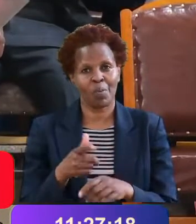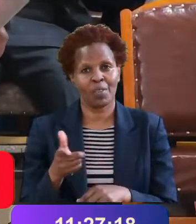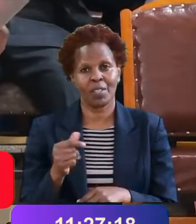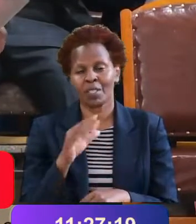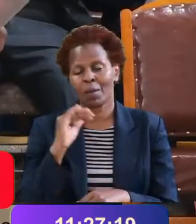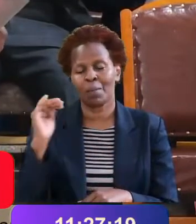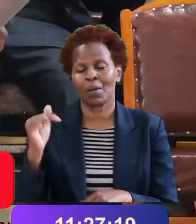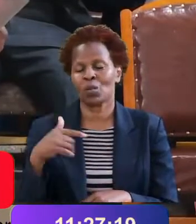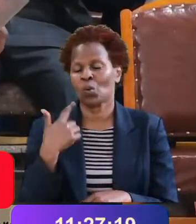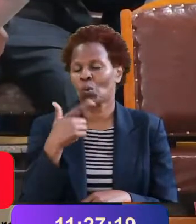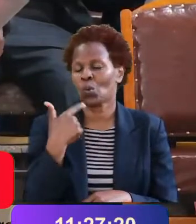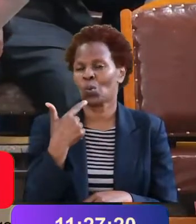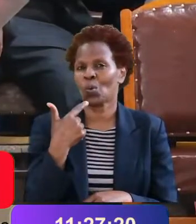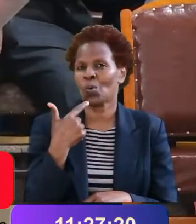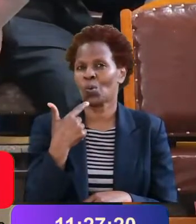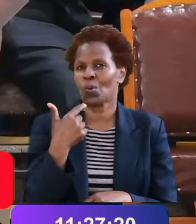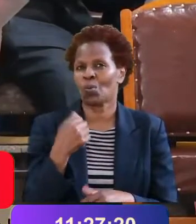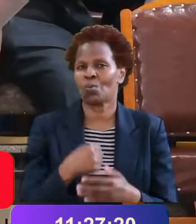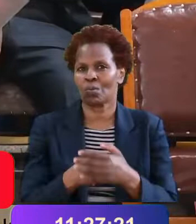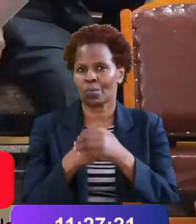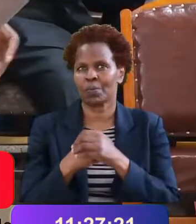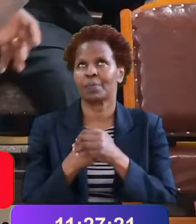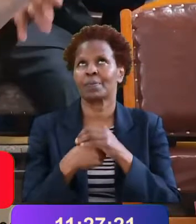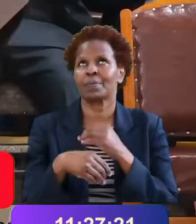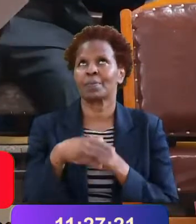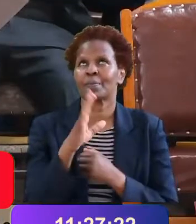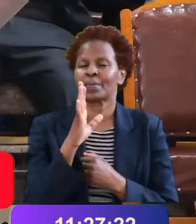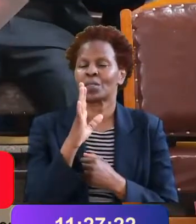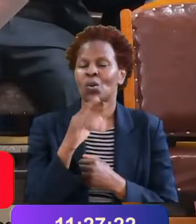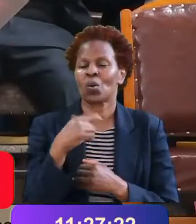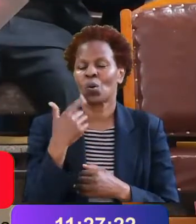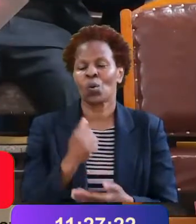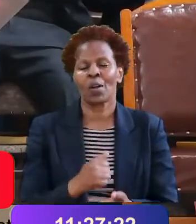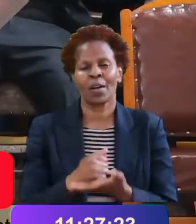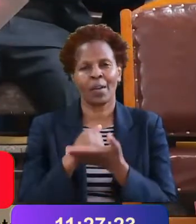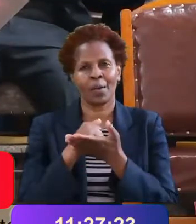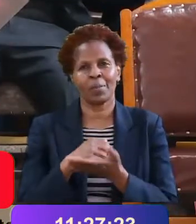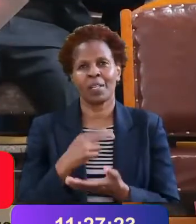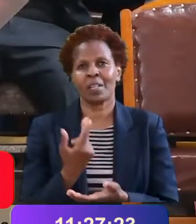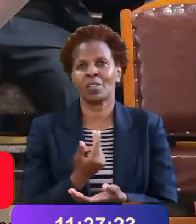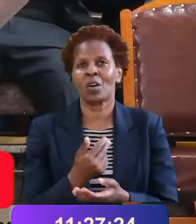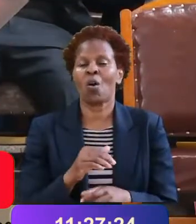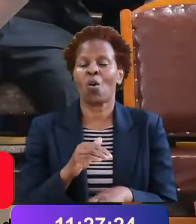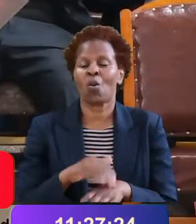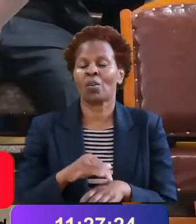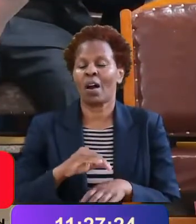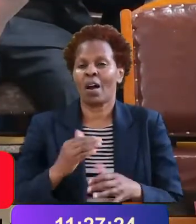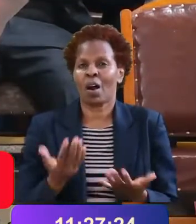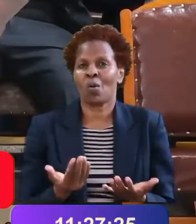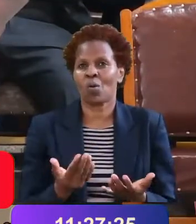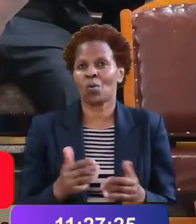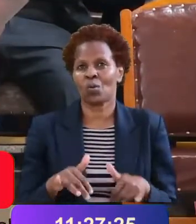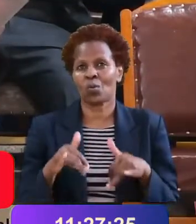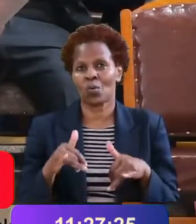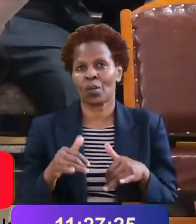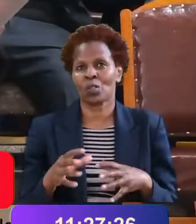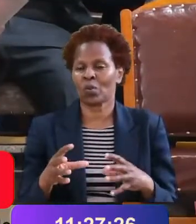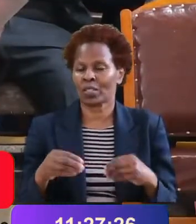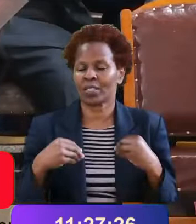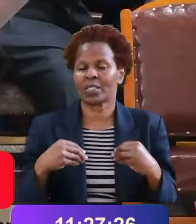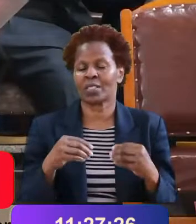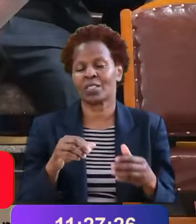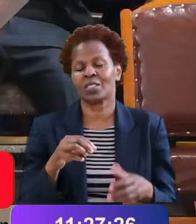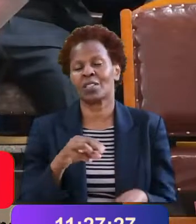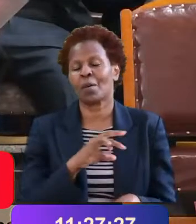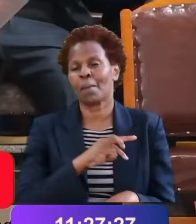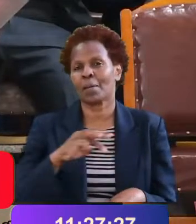ambaye alikuwa mcha Mungu, ambaye anatusaidia jinsi ya kumpokea Mesihi